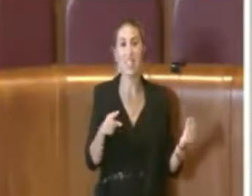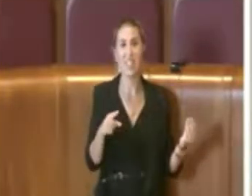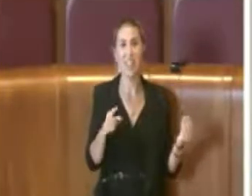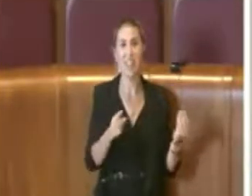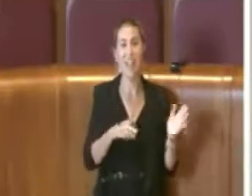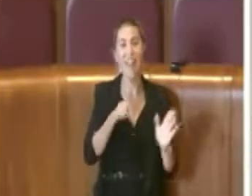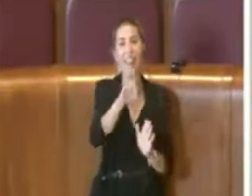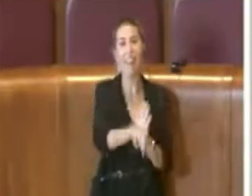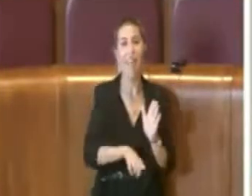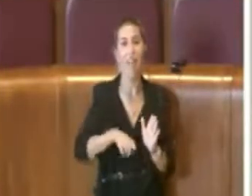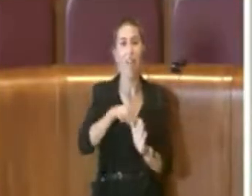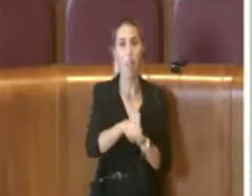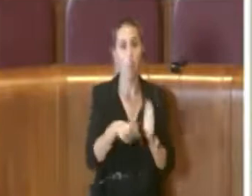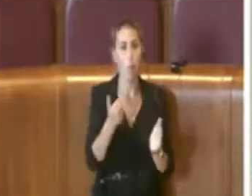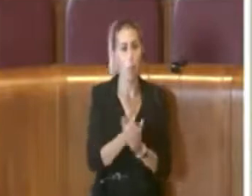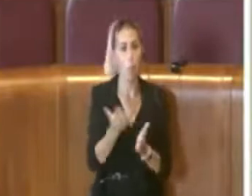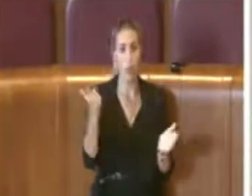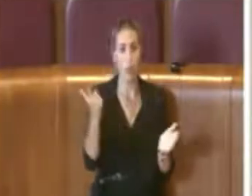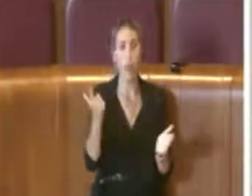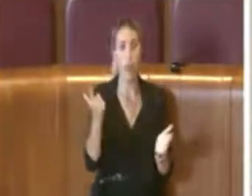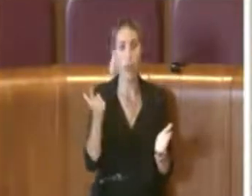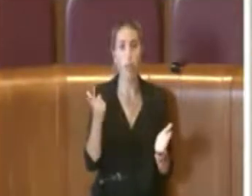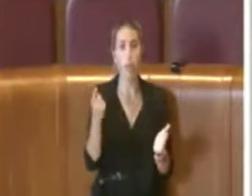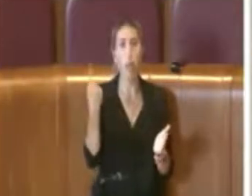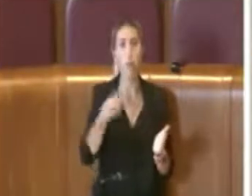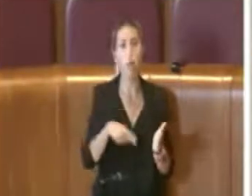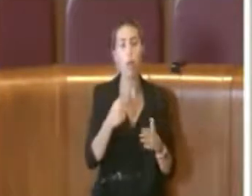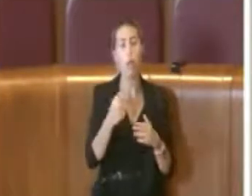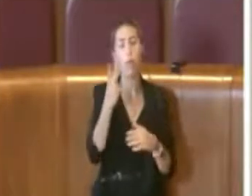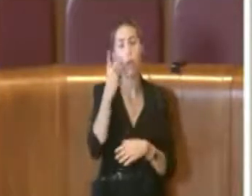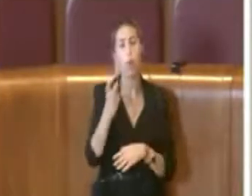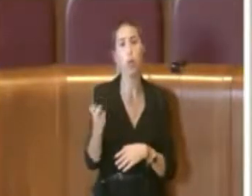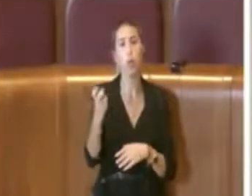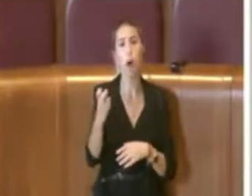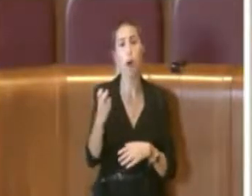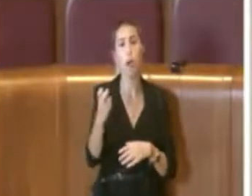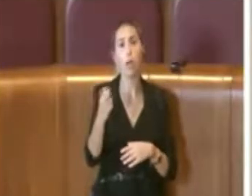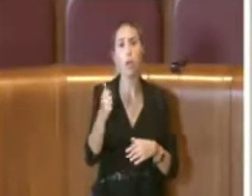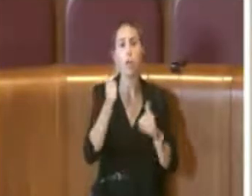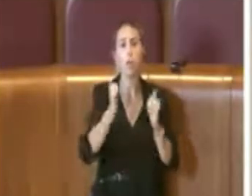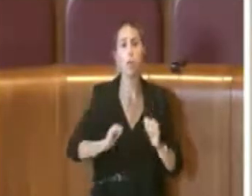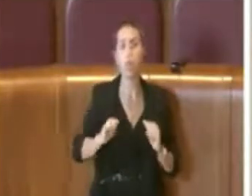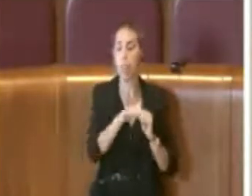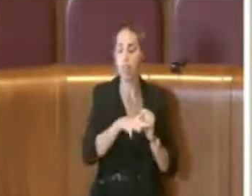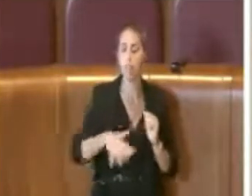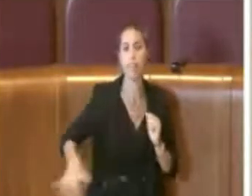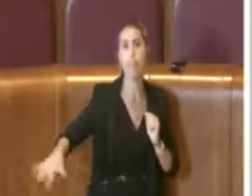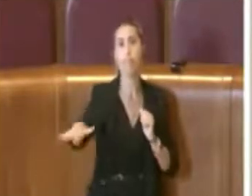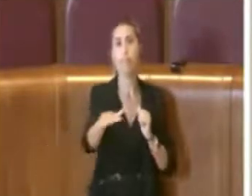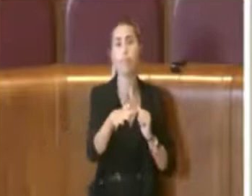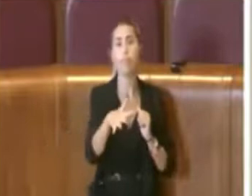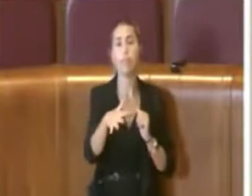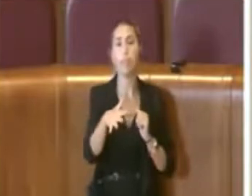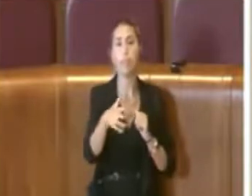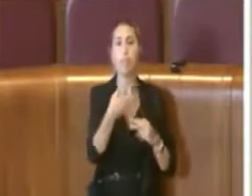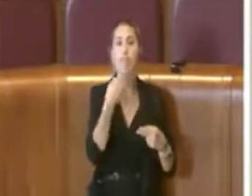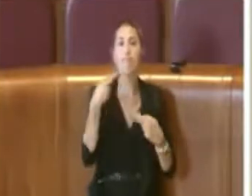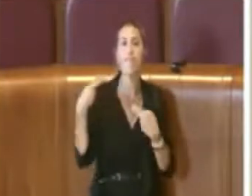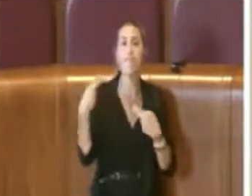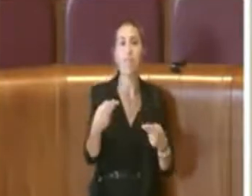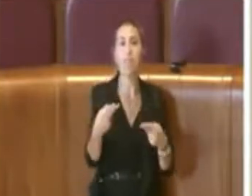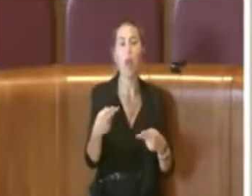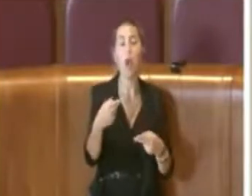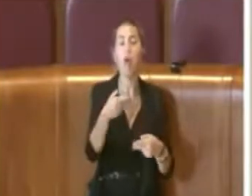una delibera importante soprattutto per i cittadini del territorio comunemente denominato come